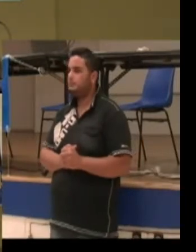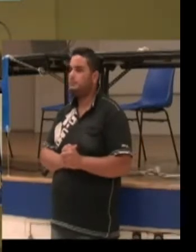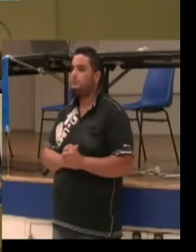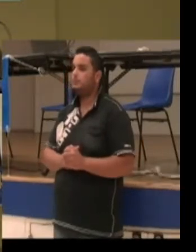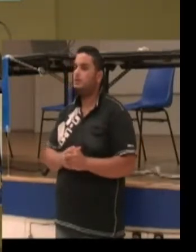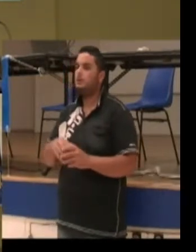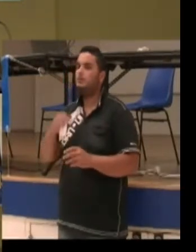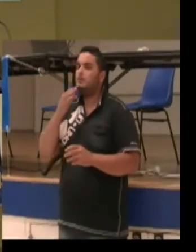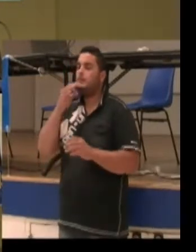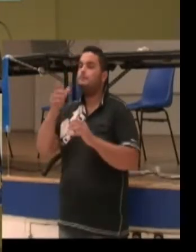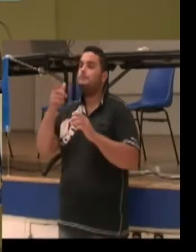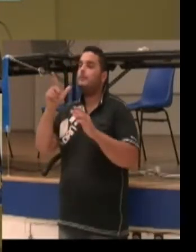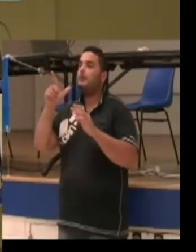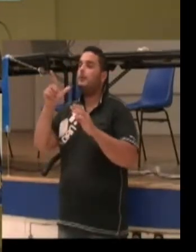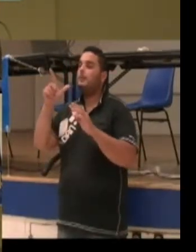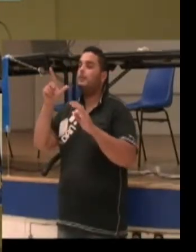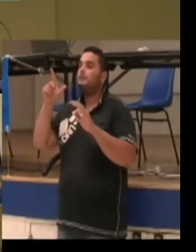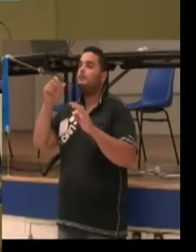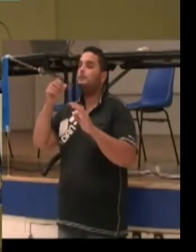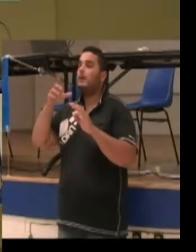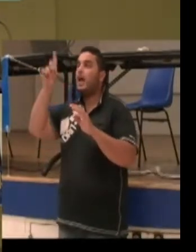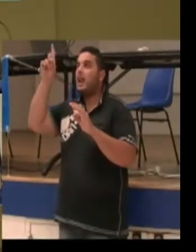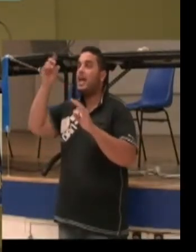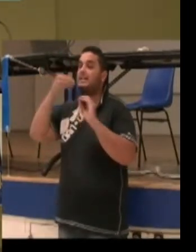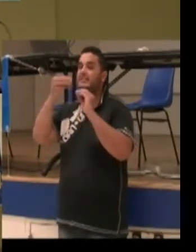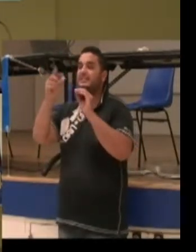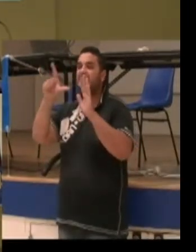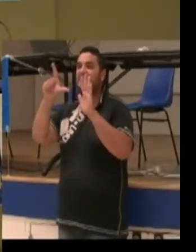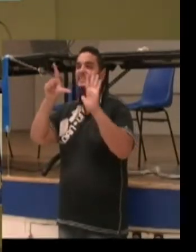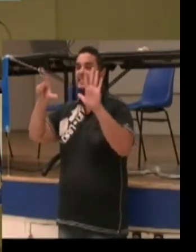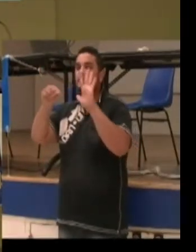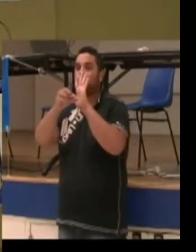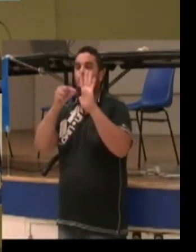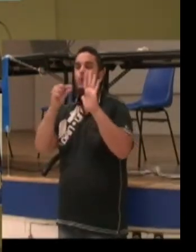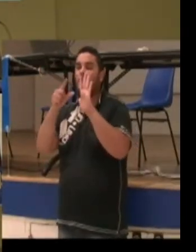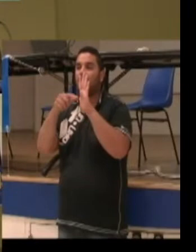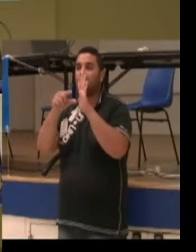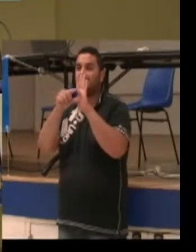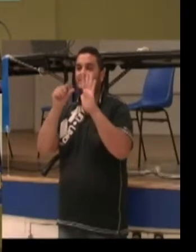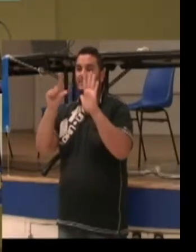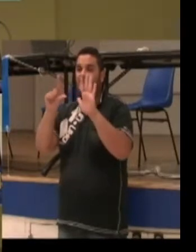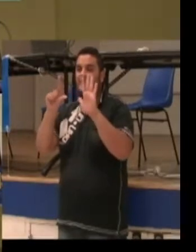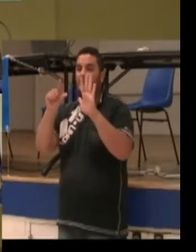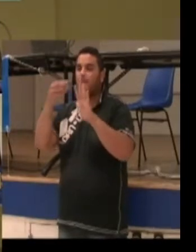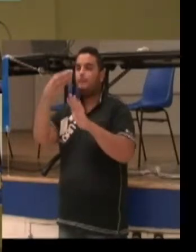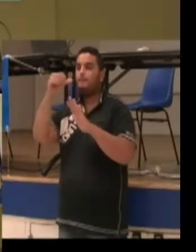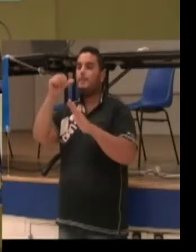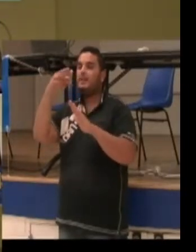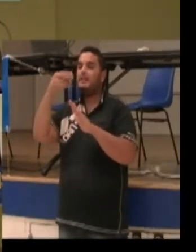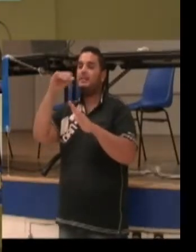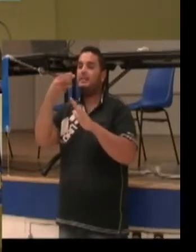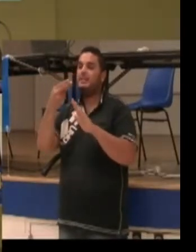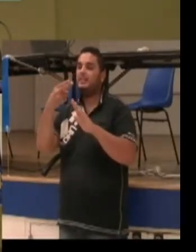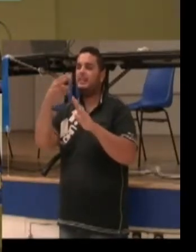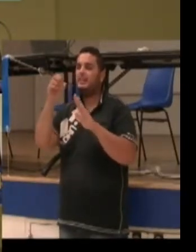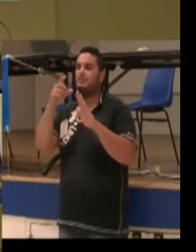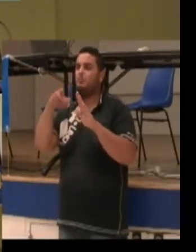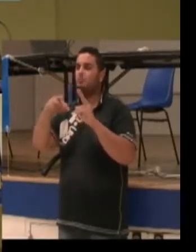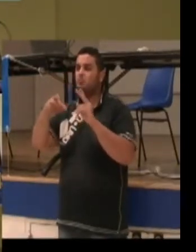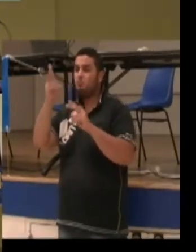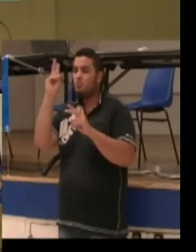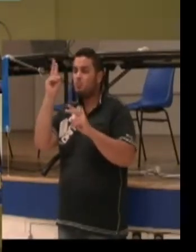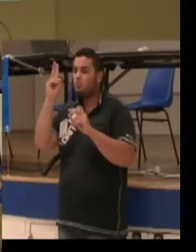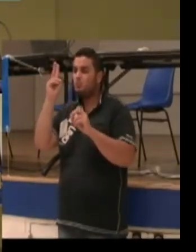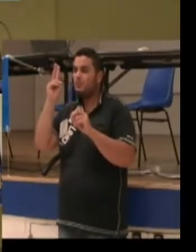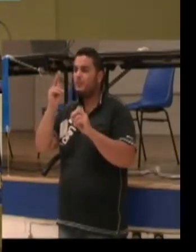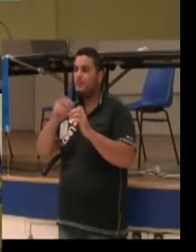m'a donné les sept grands sourates du Coran à la place de la Torah. Ok ? Il m'a donné Al-Manin, c'est les sourates qui sont plus ou moins